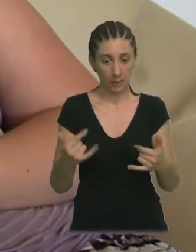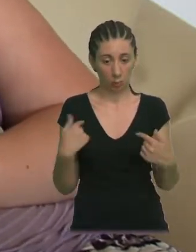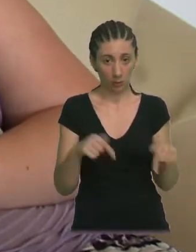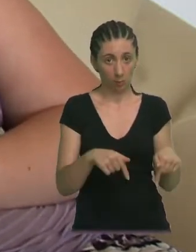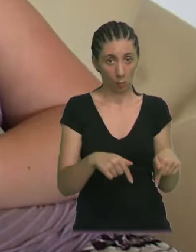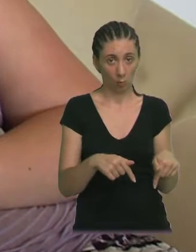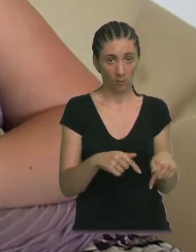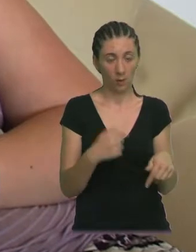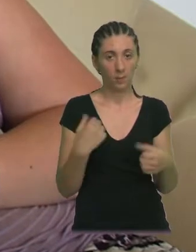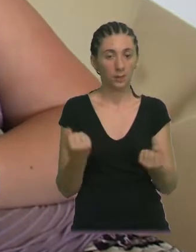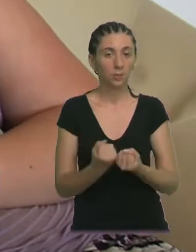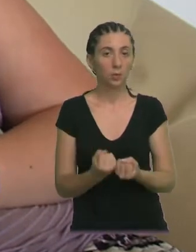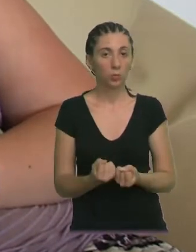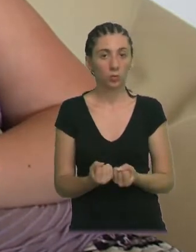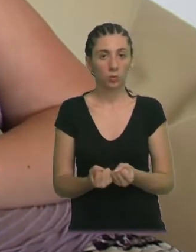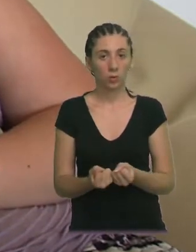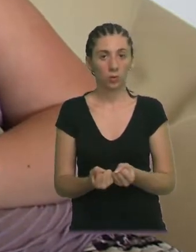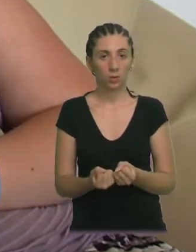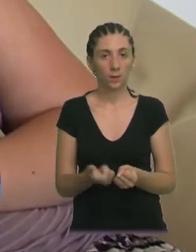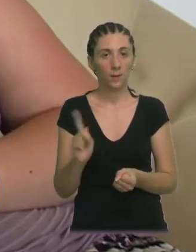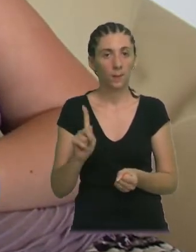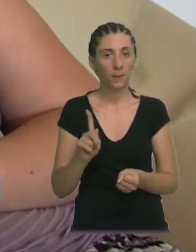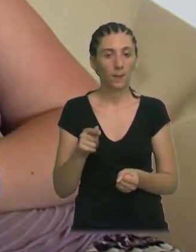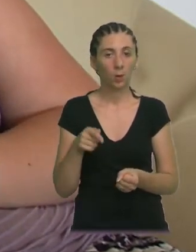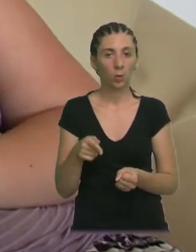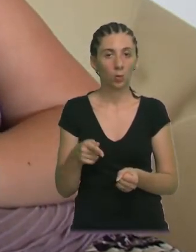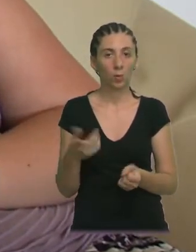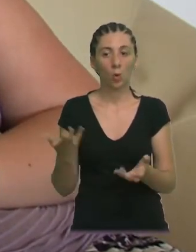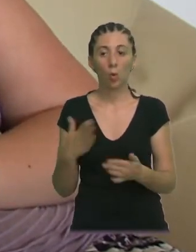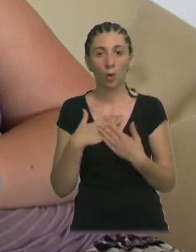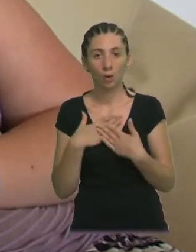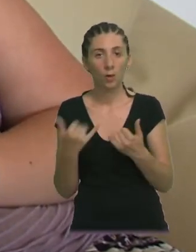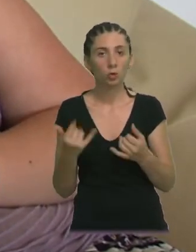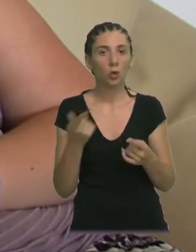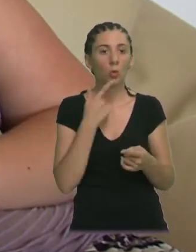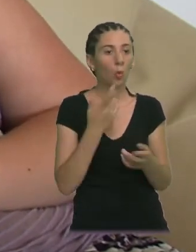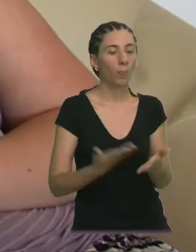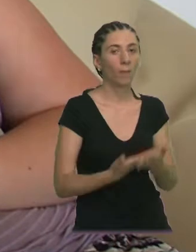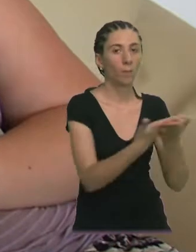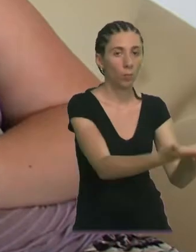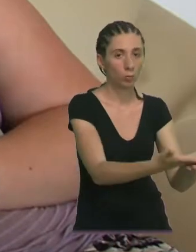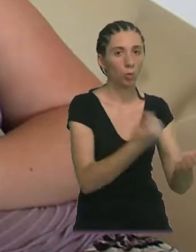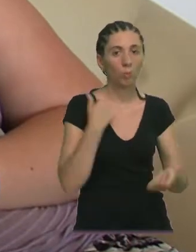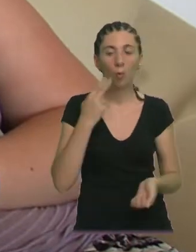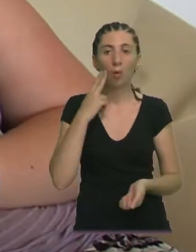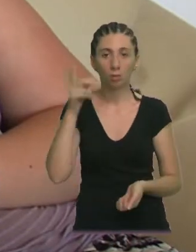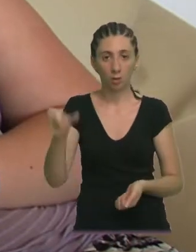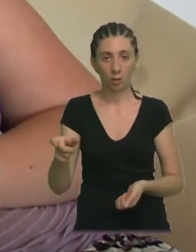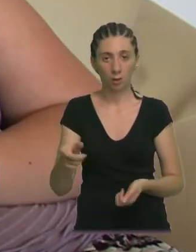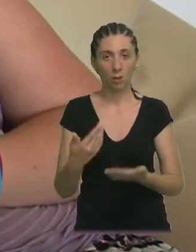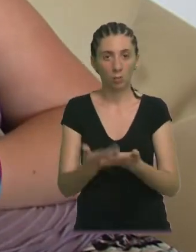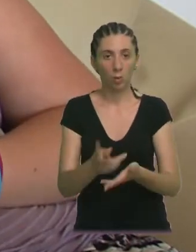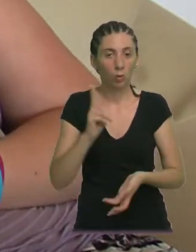dok sam ovdje trenutno, naučila sam da nije u tome koliko imaš, nego koliko nekome pružiš. Moja teta je meni